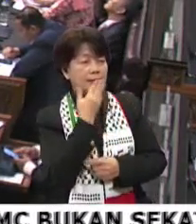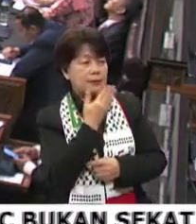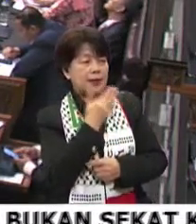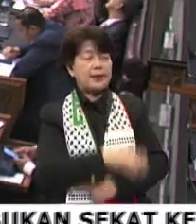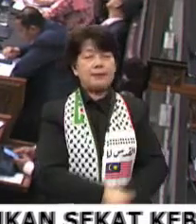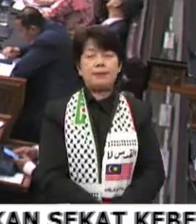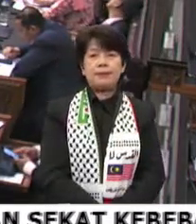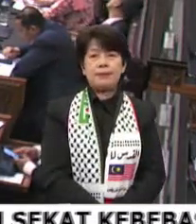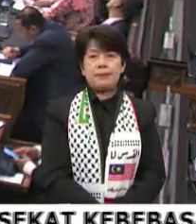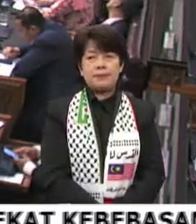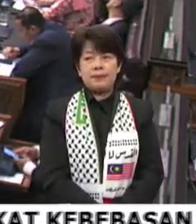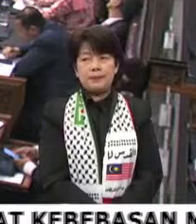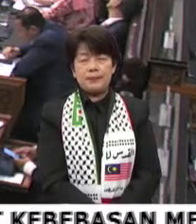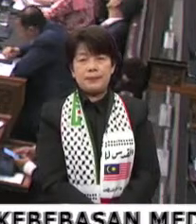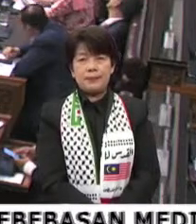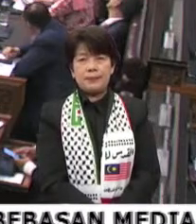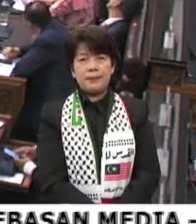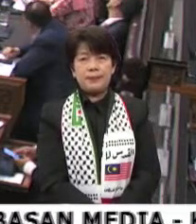tak